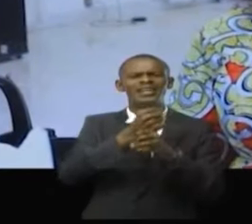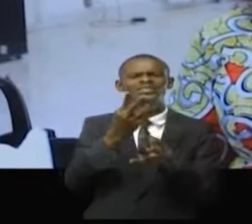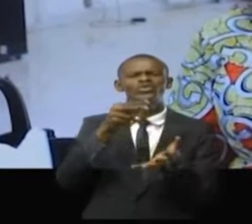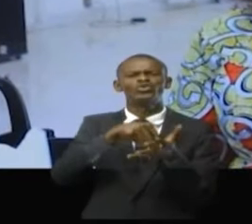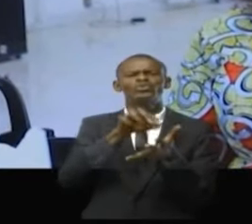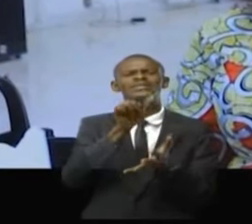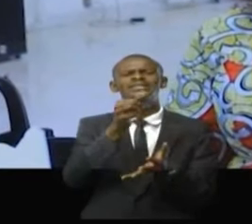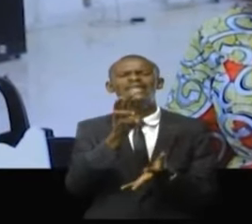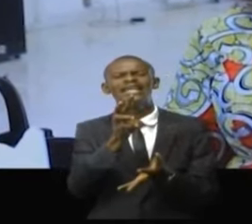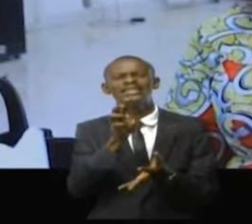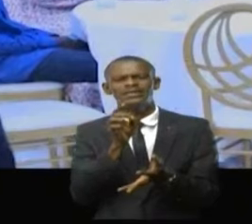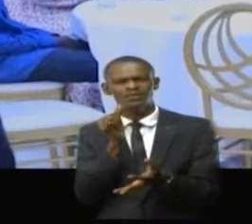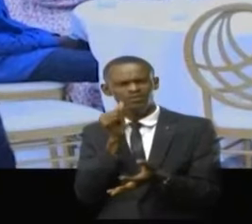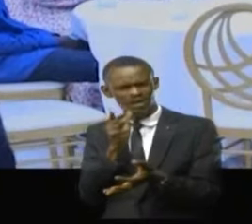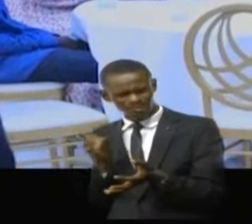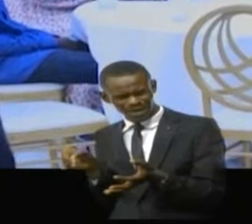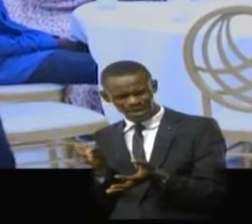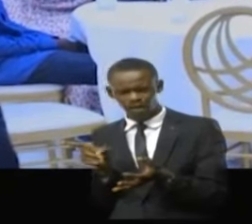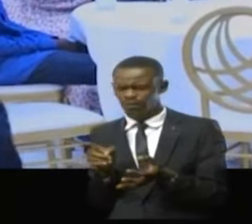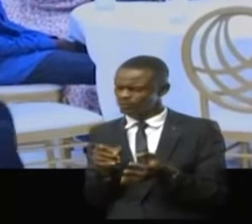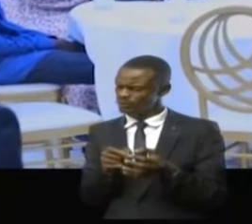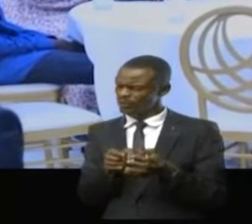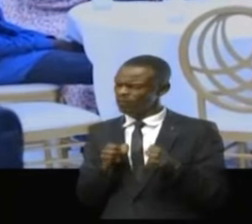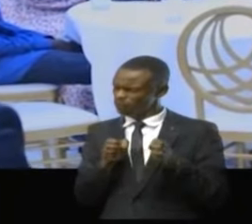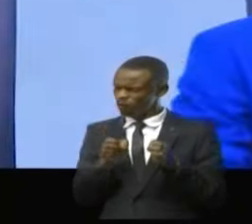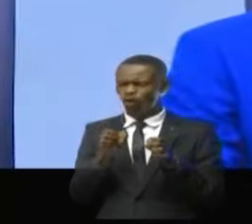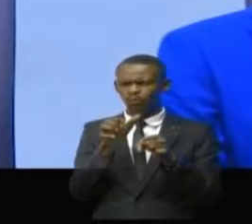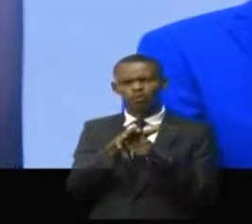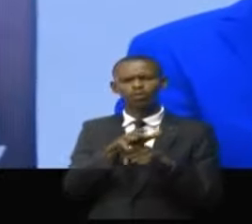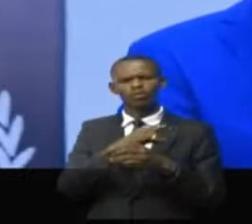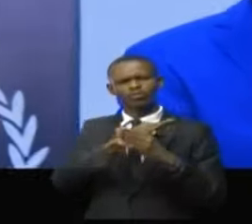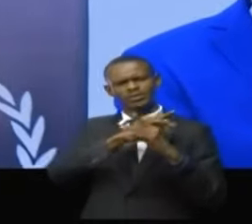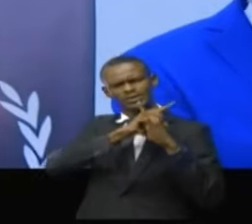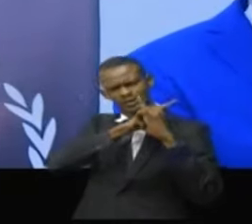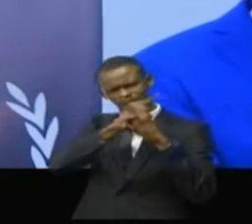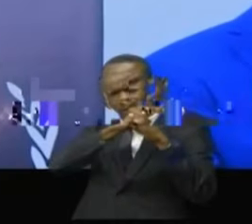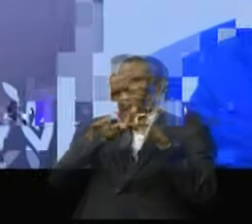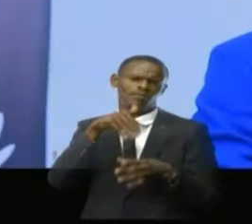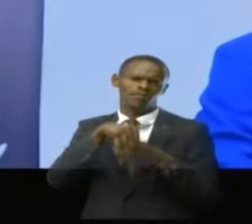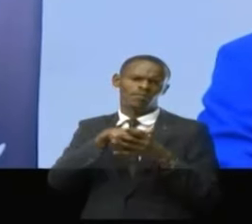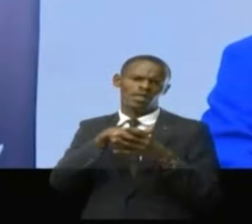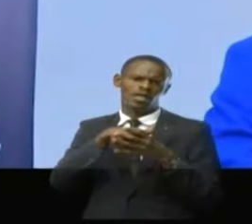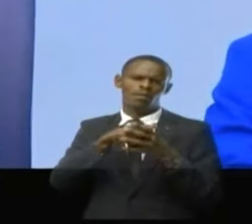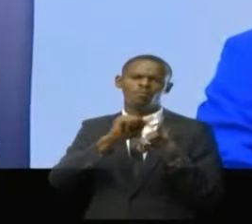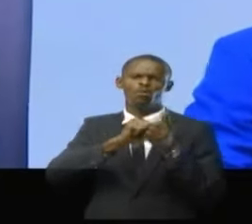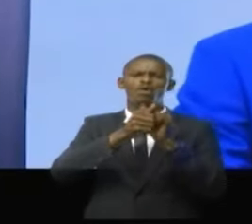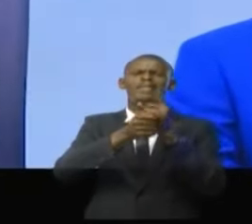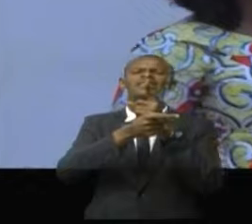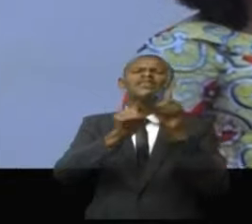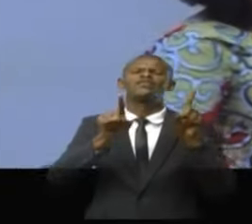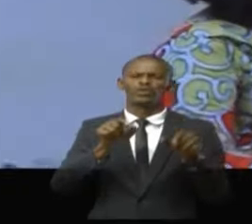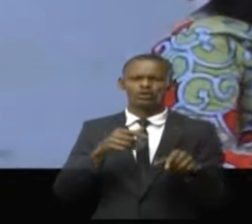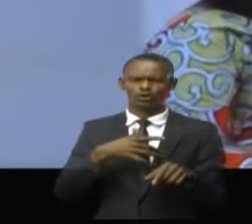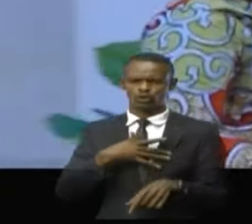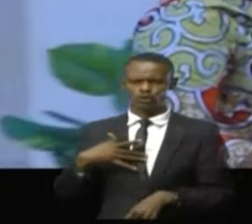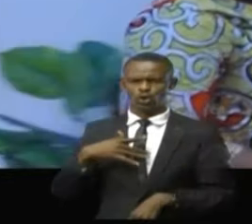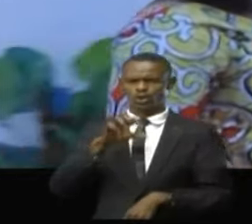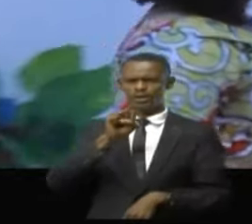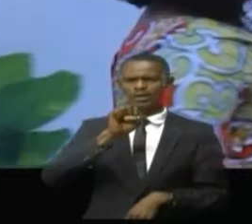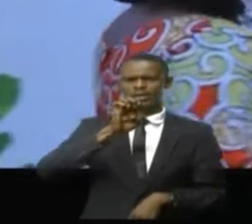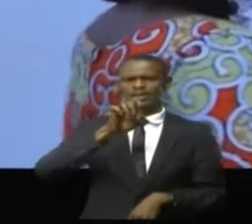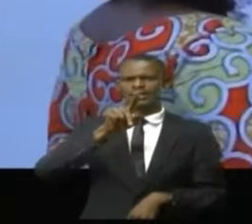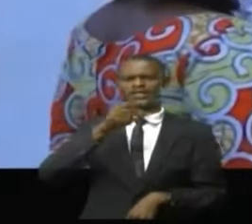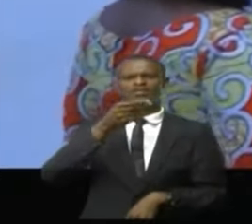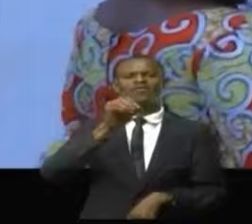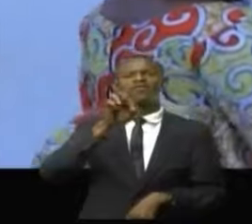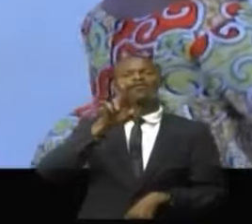lutte pour le droit des femmes et une activiste de premier plan pour la démocratie. Sephora Bidoya a reçu les prix des